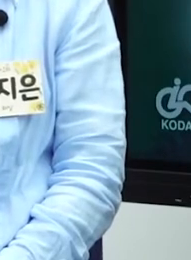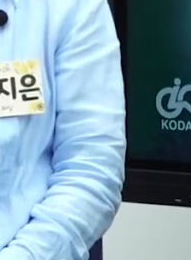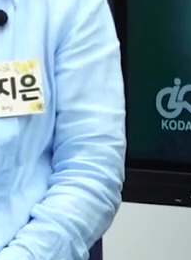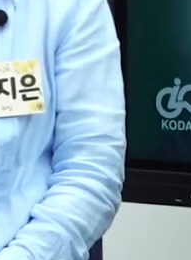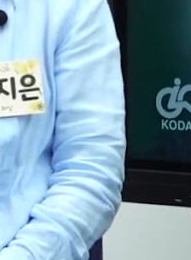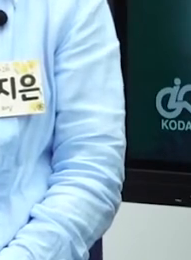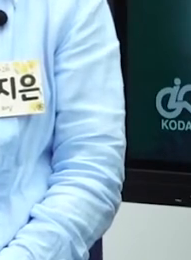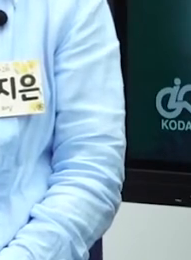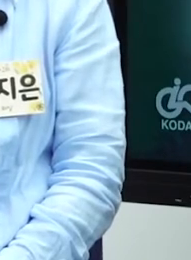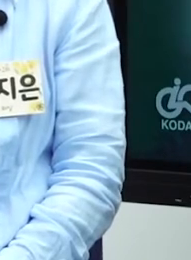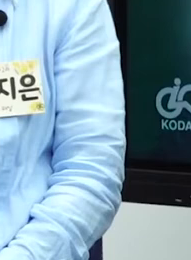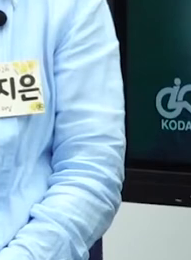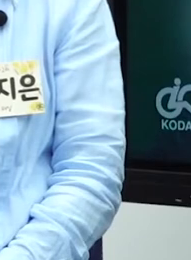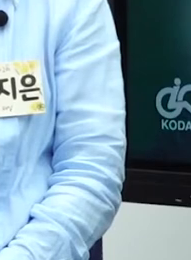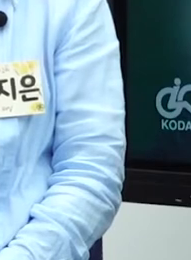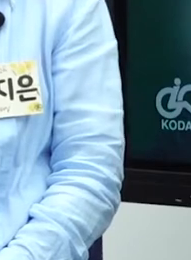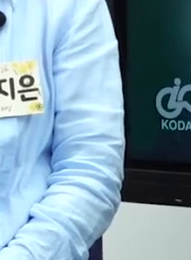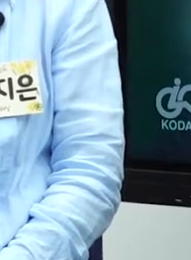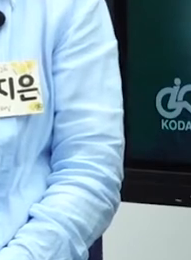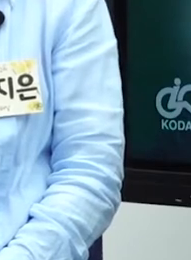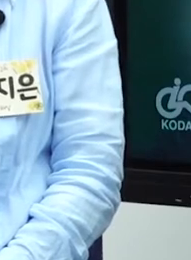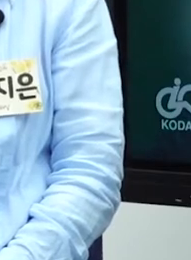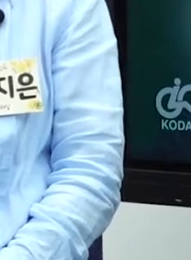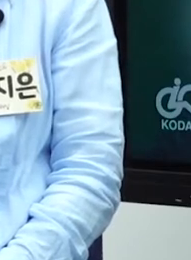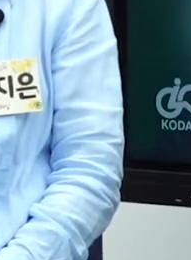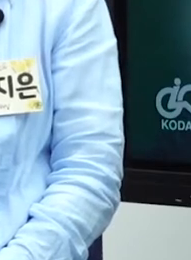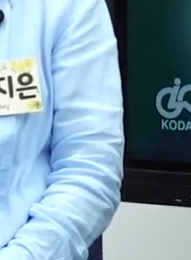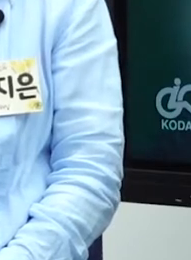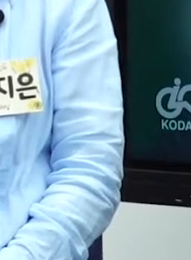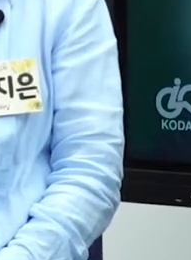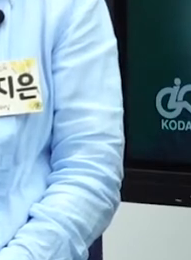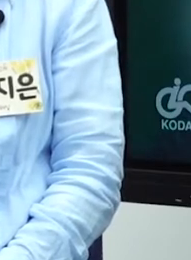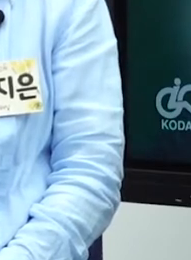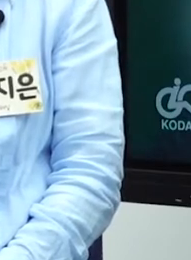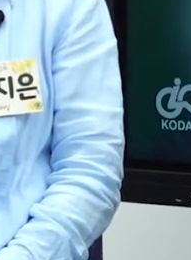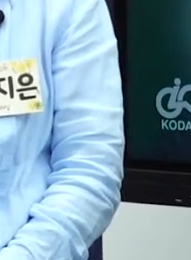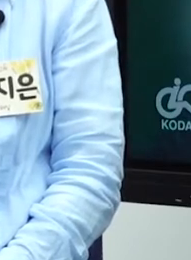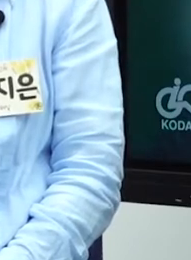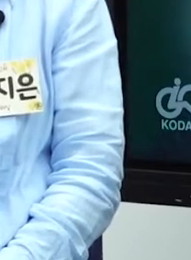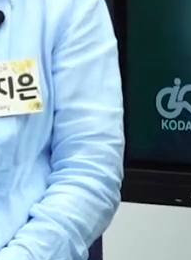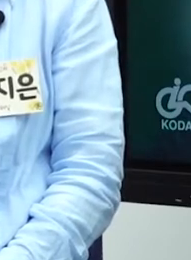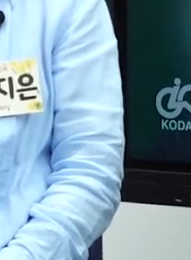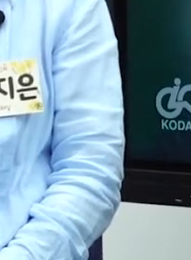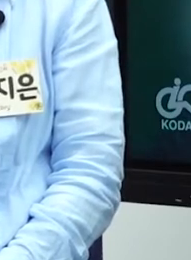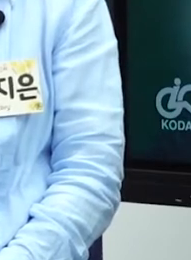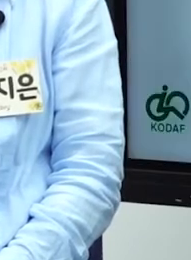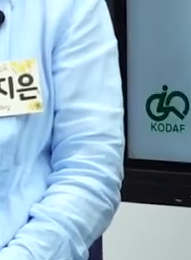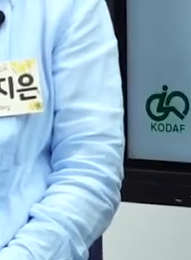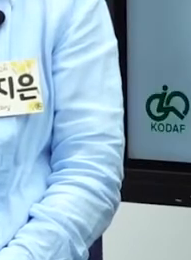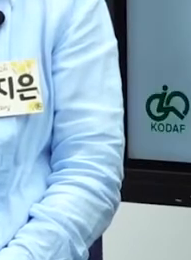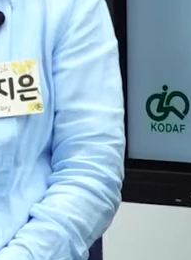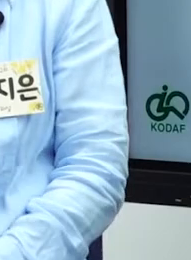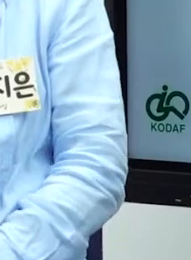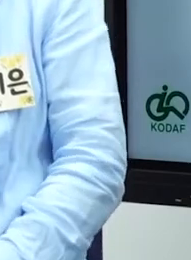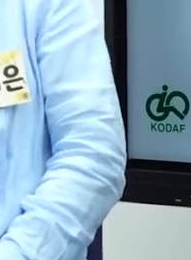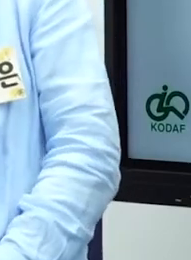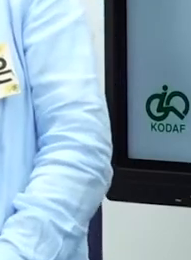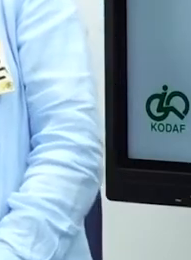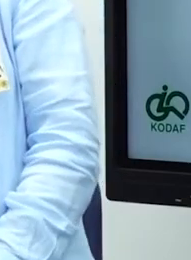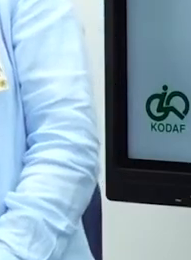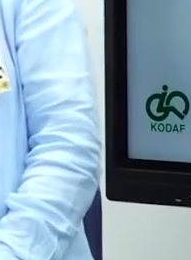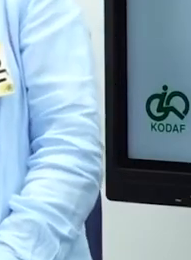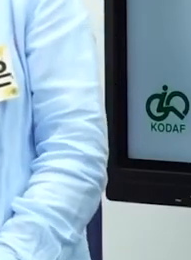농가족, 네, 오빠, 그리고 아빠, 그리고 루비, 네, 이렇게